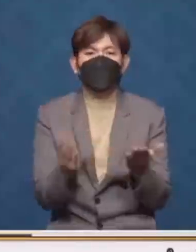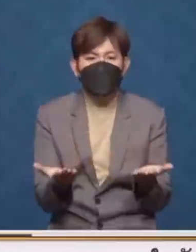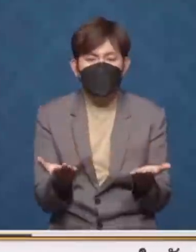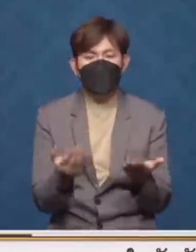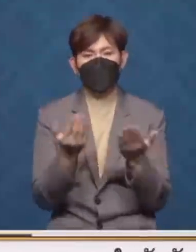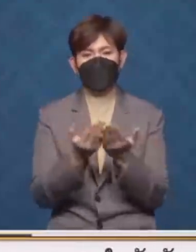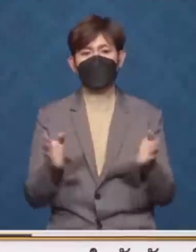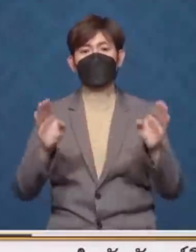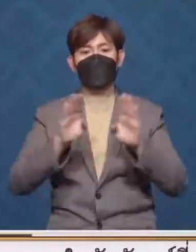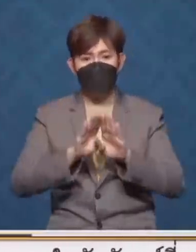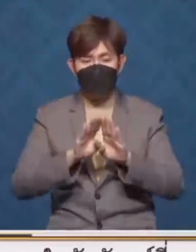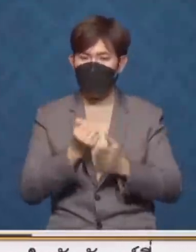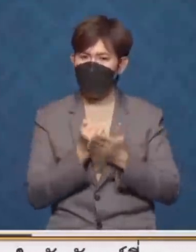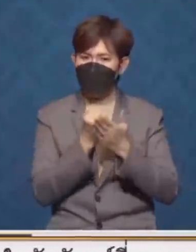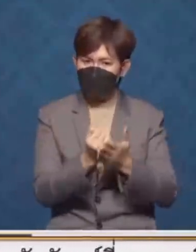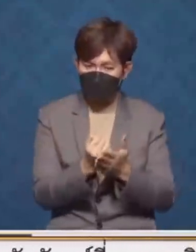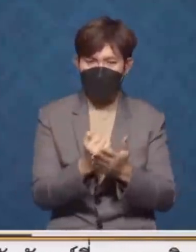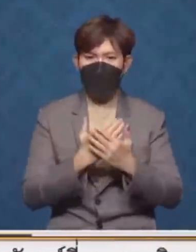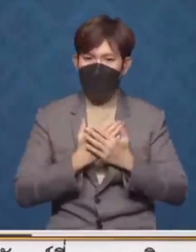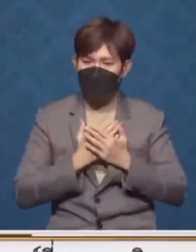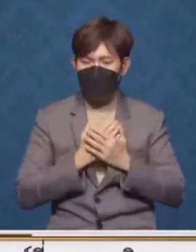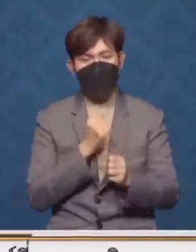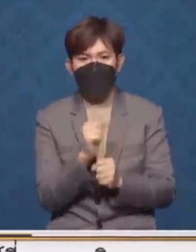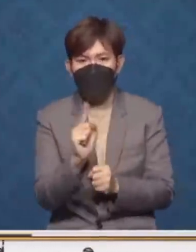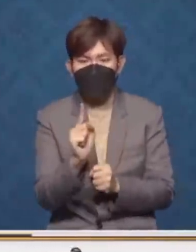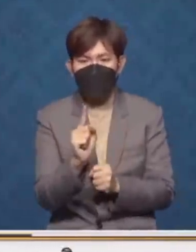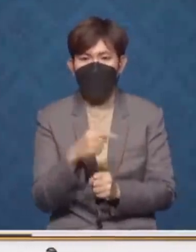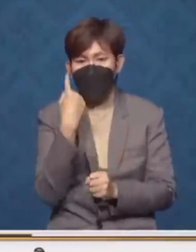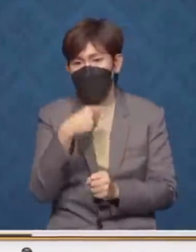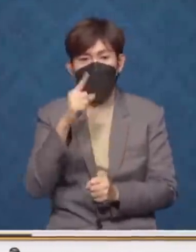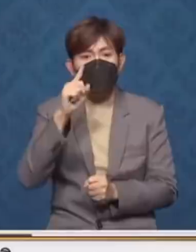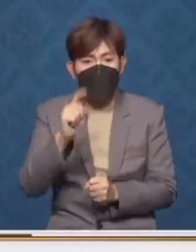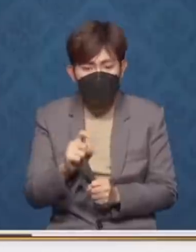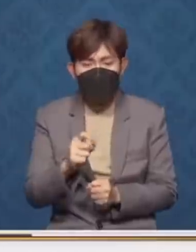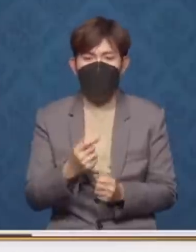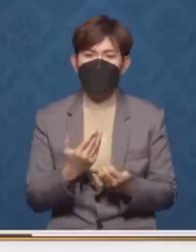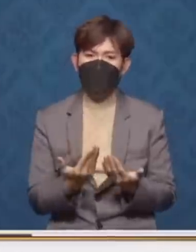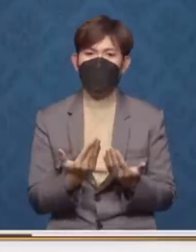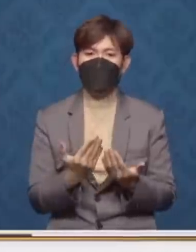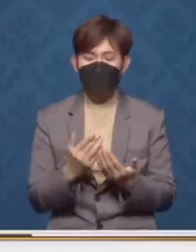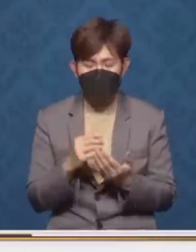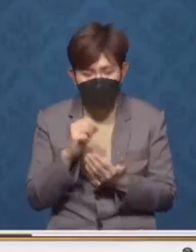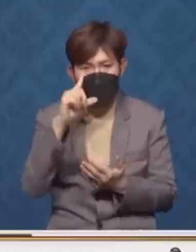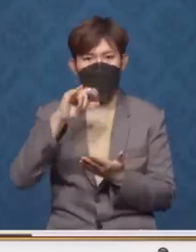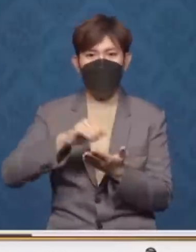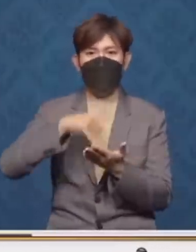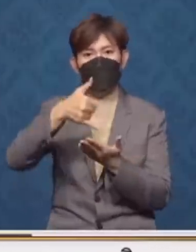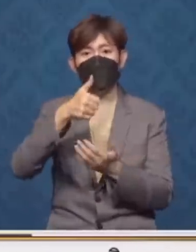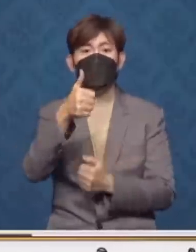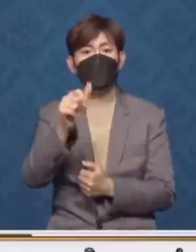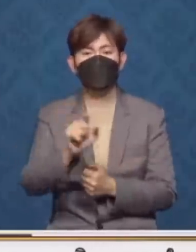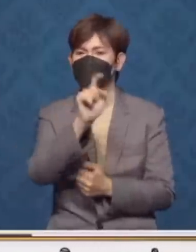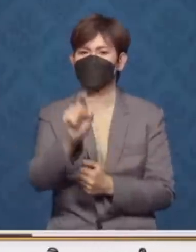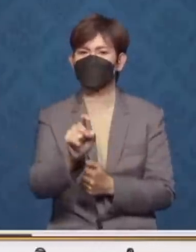ล่มสลายไม่อาจเยียวยาให้กลับมาเหมือนเดิมได้คนที่ตายไปแล้วไม่สามารถฟื้นมาได้ค่ะราคา